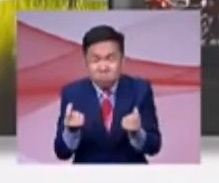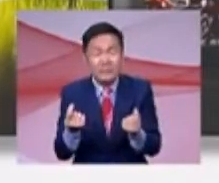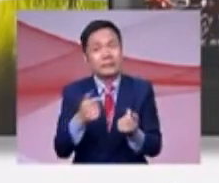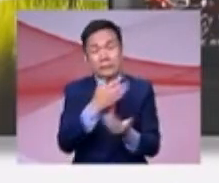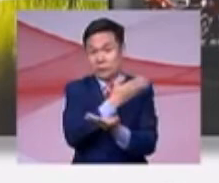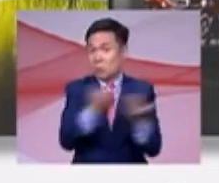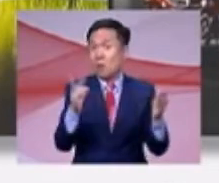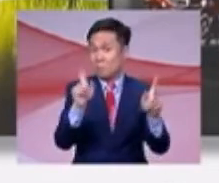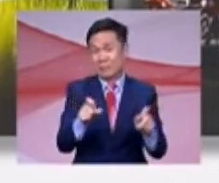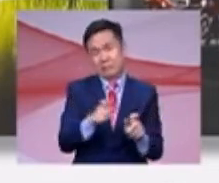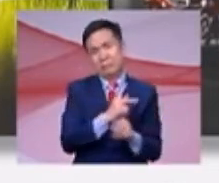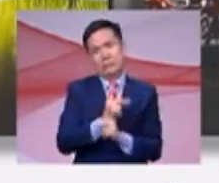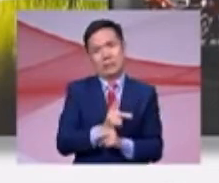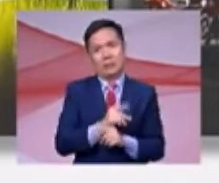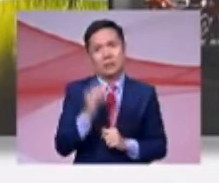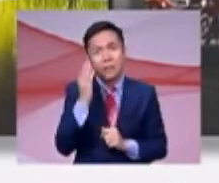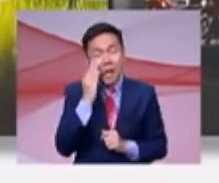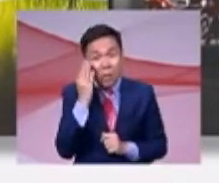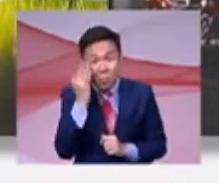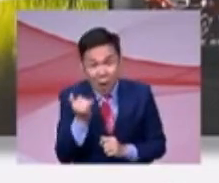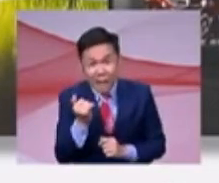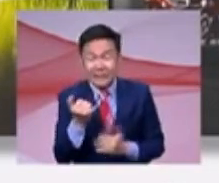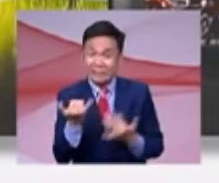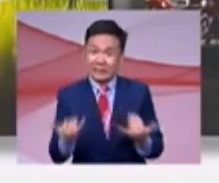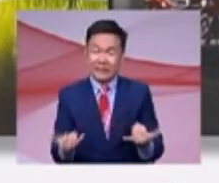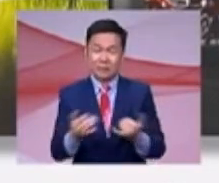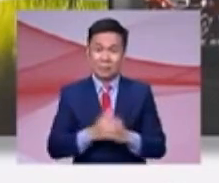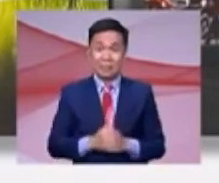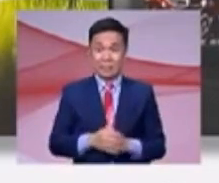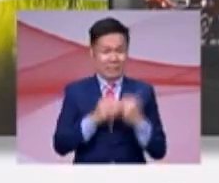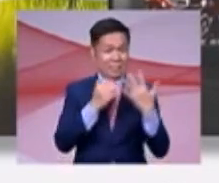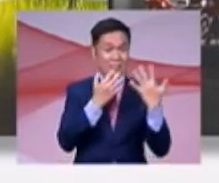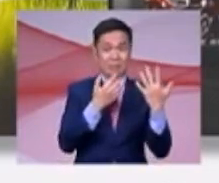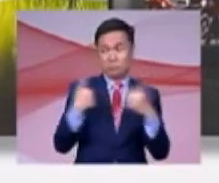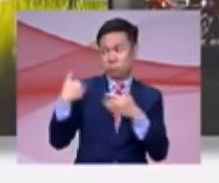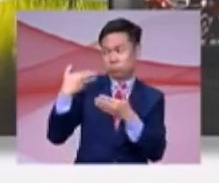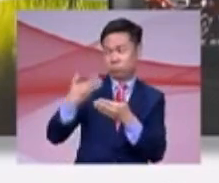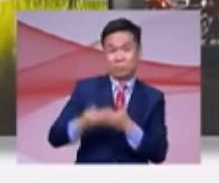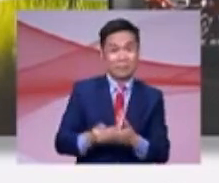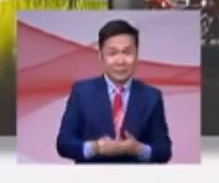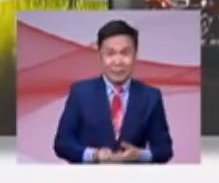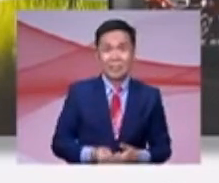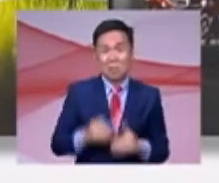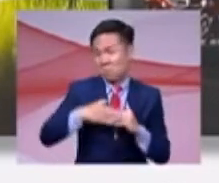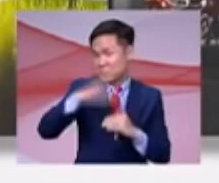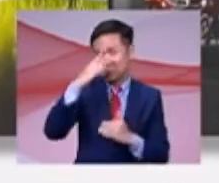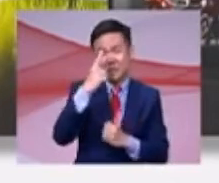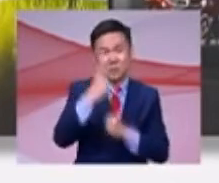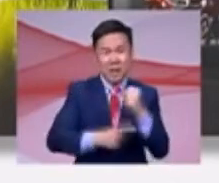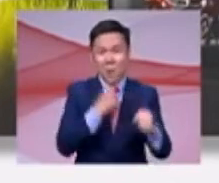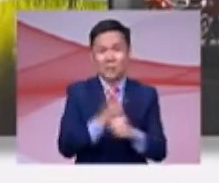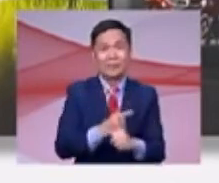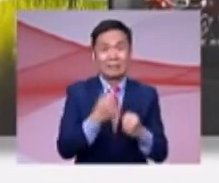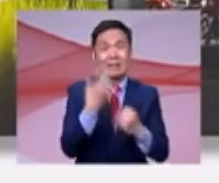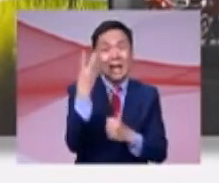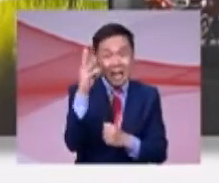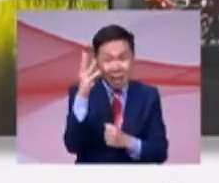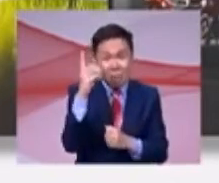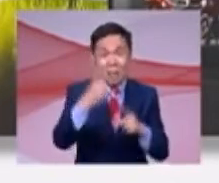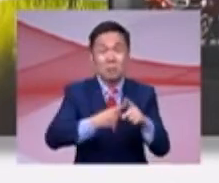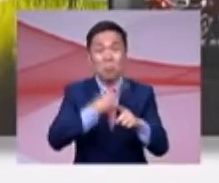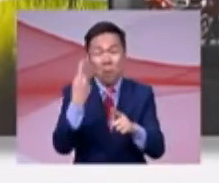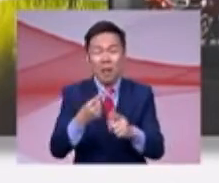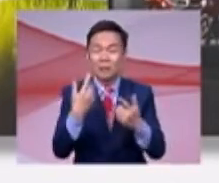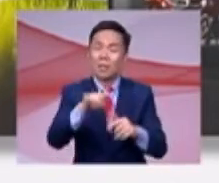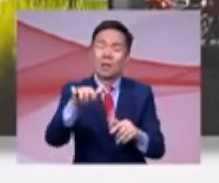pemahaman. Kita pun maklum sebab sekarang ini dah 16 bulan kita berperang dengan COVID-19. Pasti rakyat